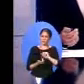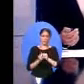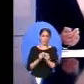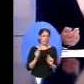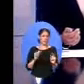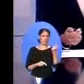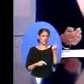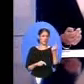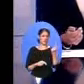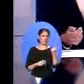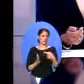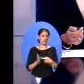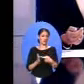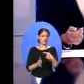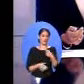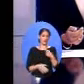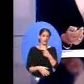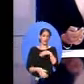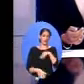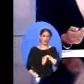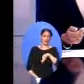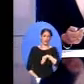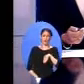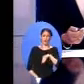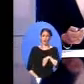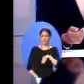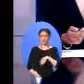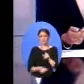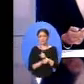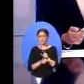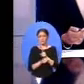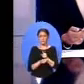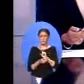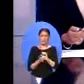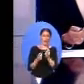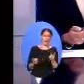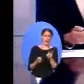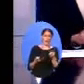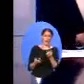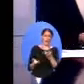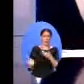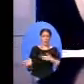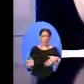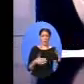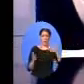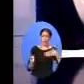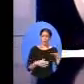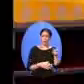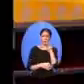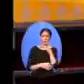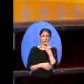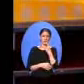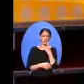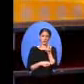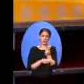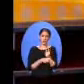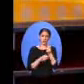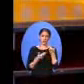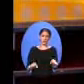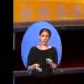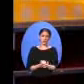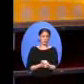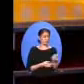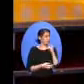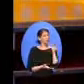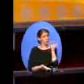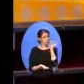של אולי איזשהו דיכאון זמני, דיכאון חולף או איזשהו רגע של חולשה? כן, זו נקודה מאוד